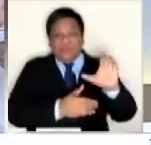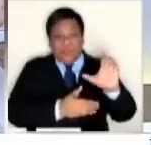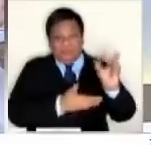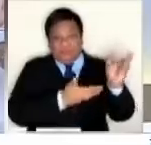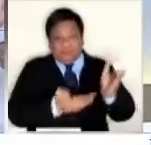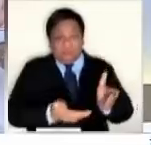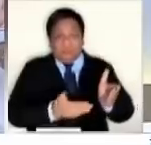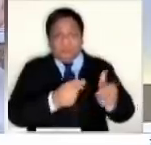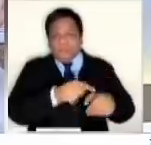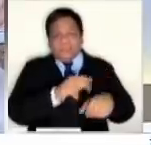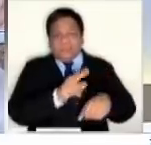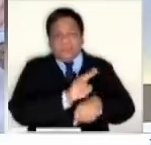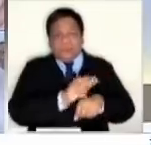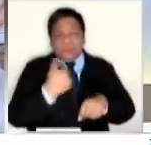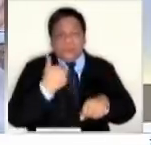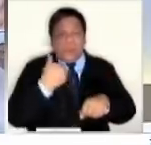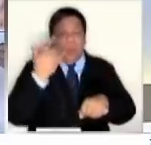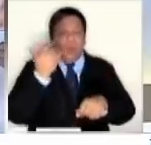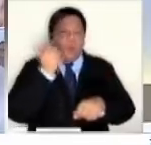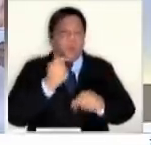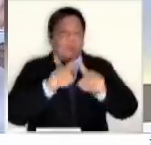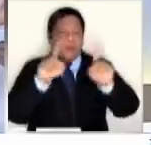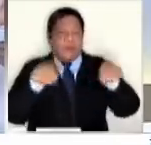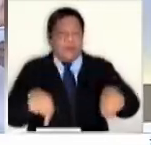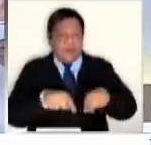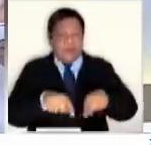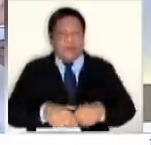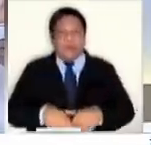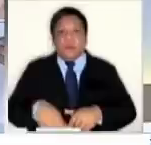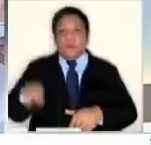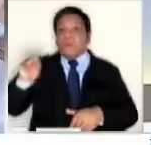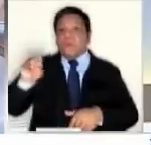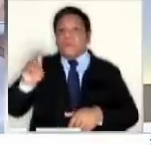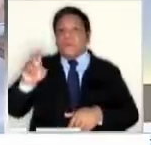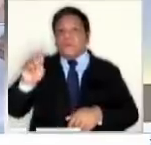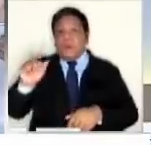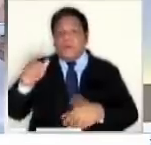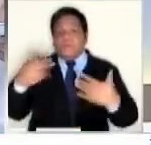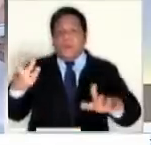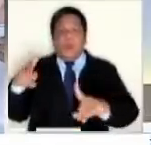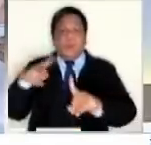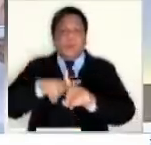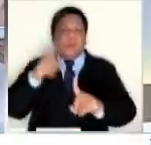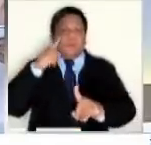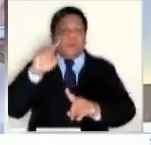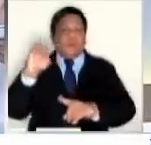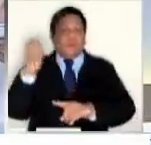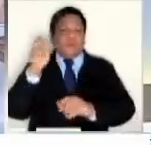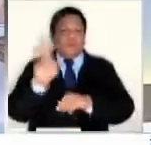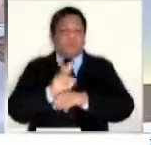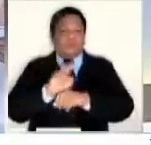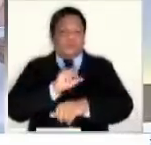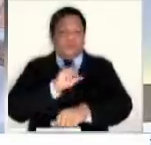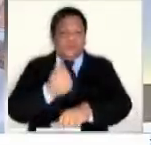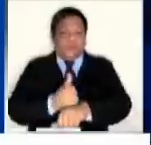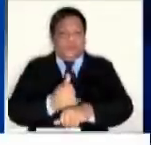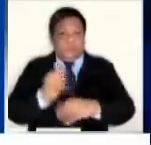sa Emergency Use Authorization ng Moderna para sa bakuna nito. Ang mga update sa mga bakuna sa unang balita ni Ian